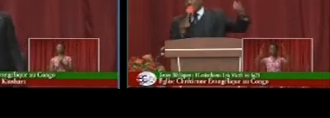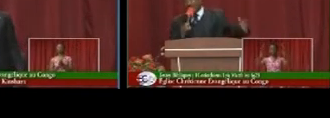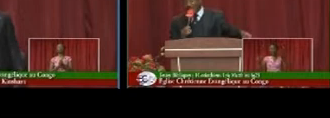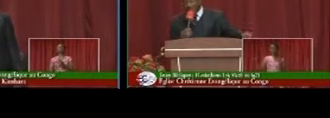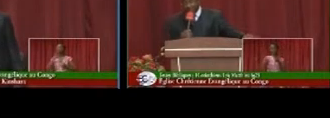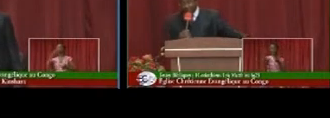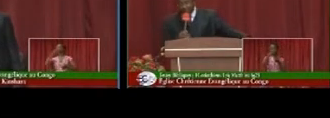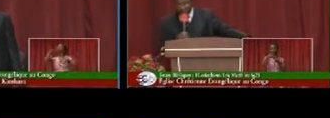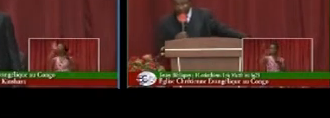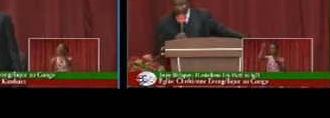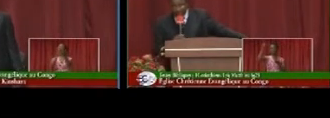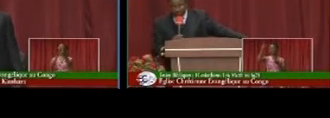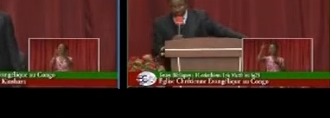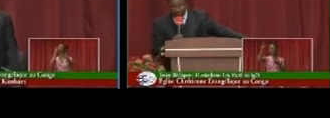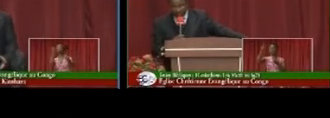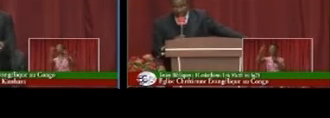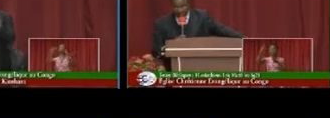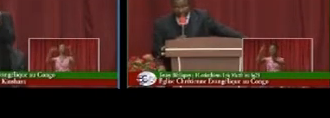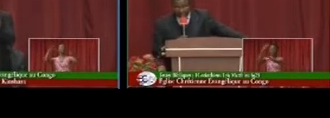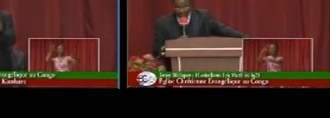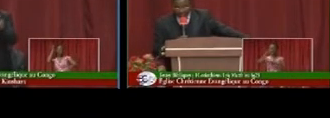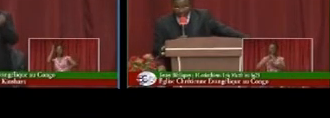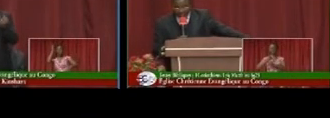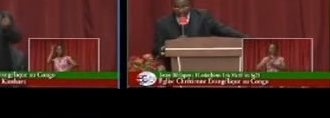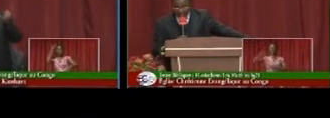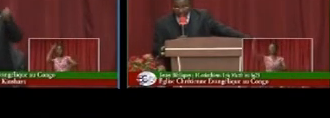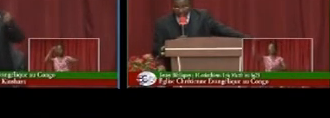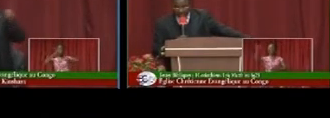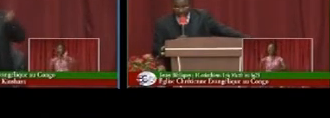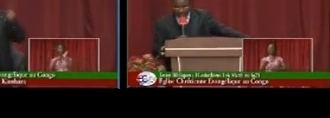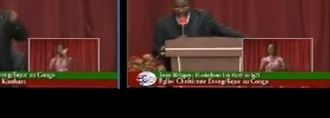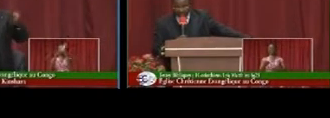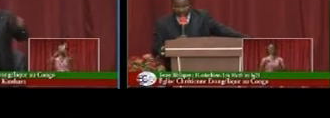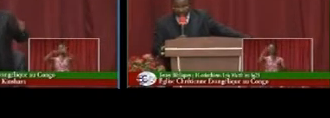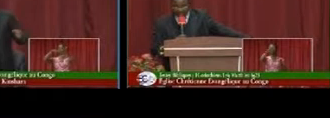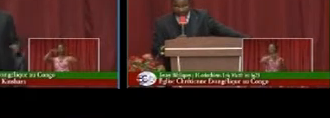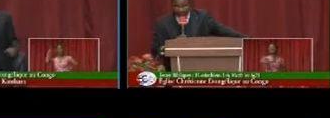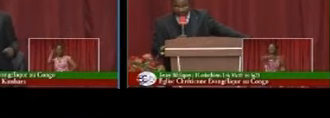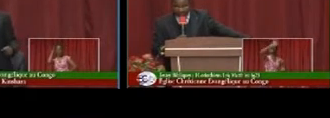Si pas 90% de chrétiens. Ce n'est pas vrai. C'est ça, non?